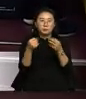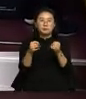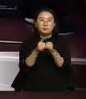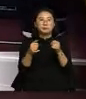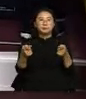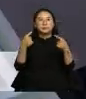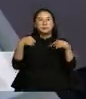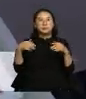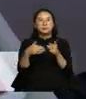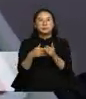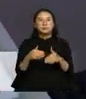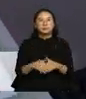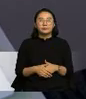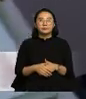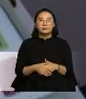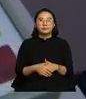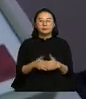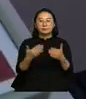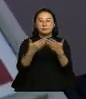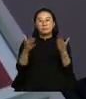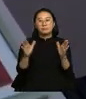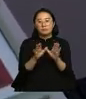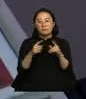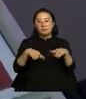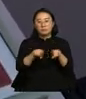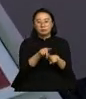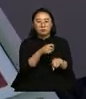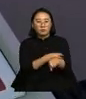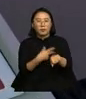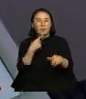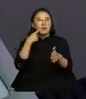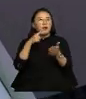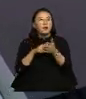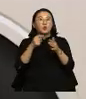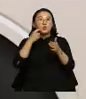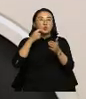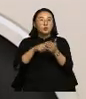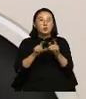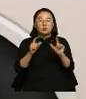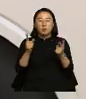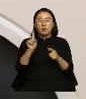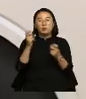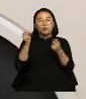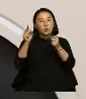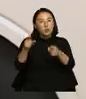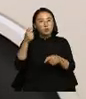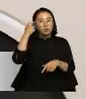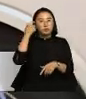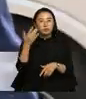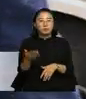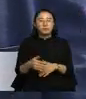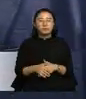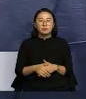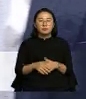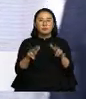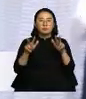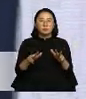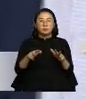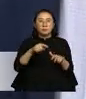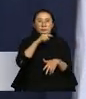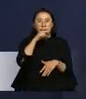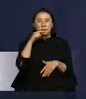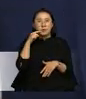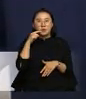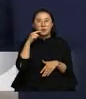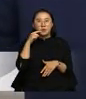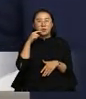분들이 참석하셨습니다. 이렇게 단체로 헌혈에 나서는 게 뭐처럼 이렇게 쉽지만은 않을 텐데요. 어떤 계기로 참여하시게 됐나요? 현재 혈액